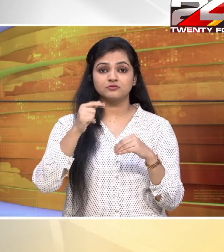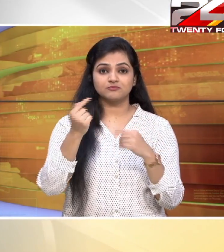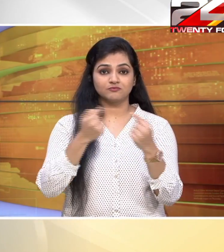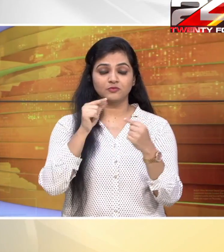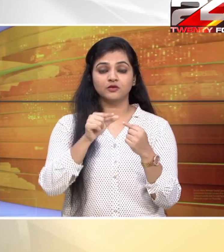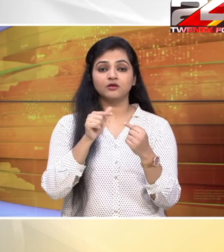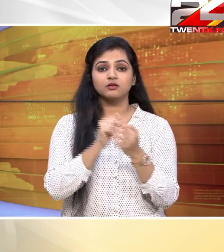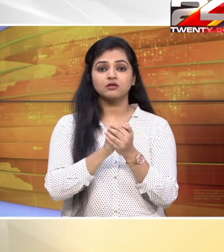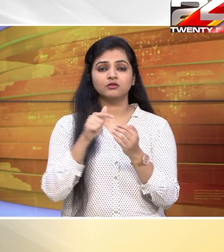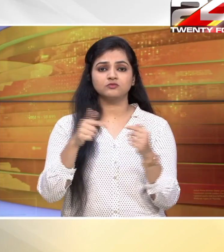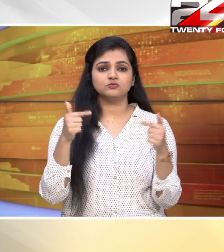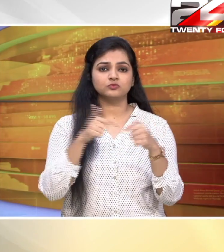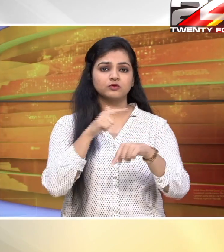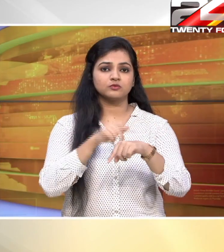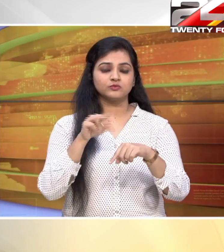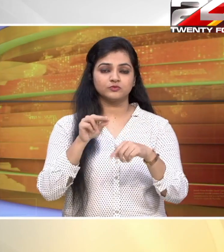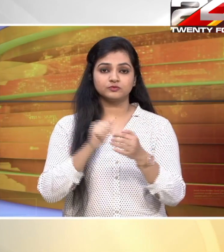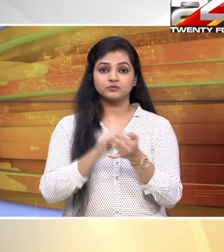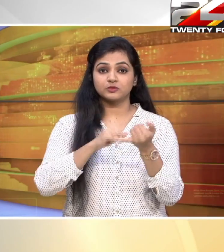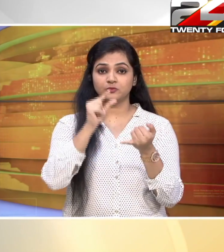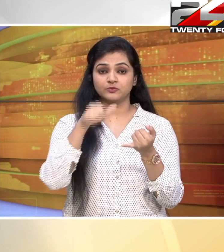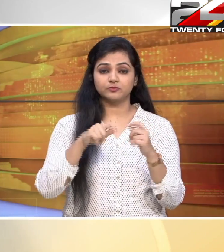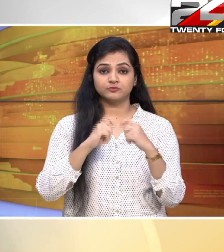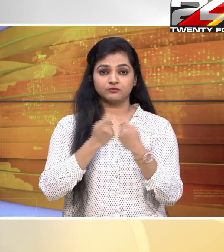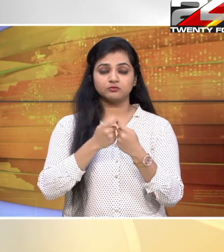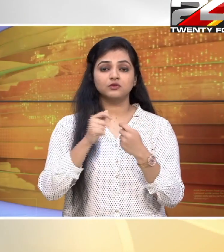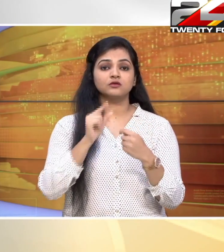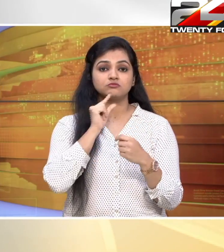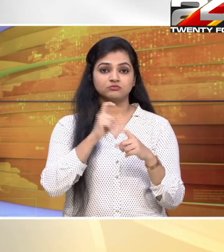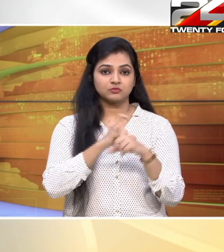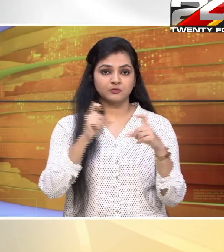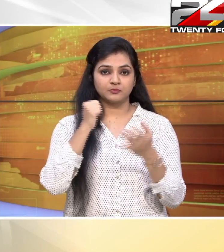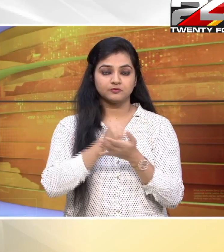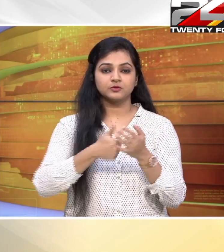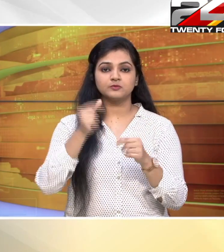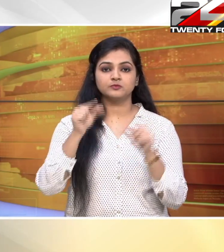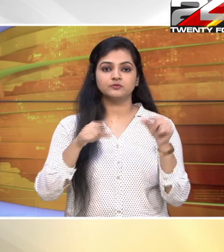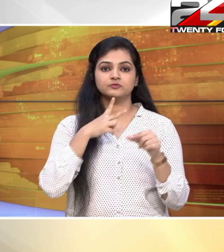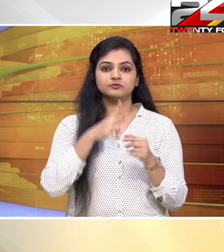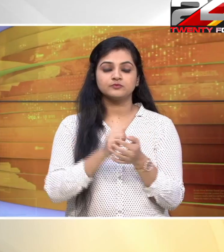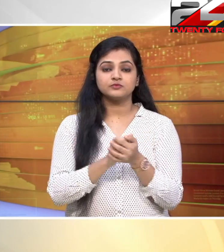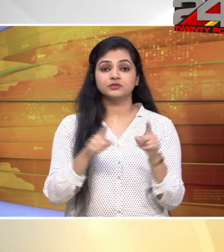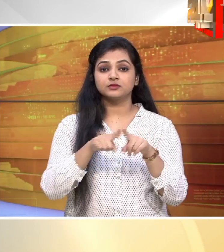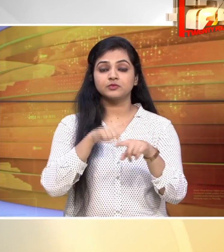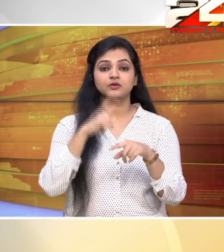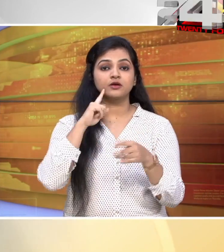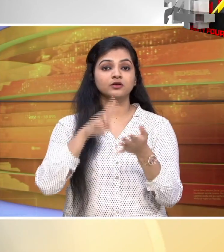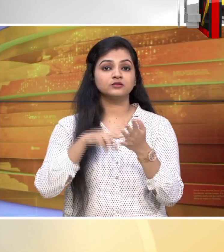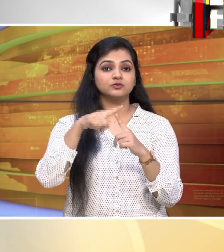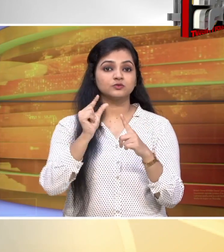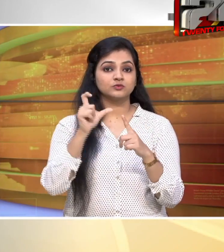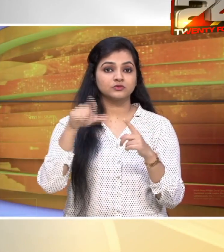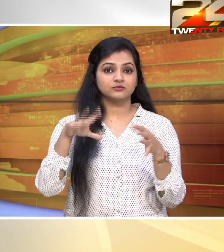നേതാക്കളുടെ യോഗത്തിൽ വിമർശനം. സതീശന്റെ പ്രസ്താവനയിൽ പാർട്ടി നേതൃത്വം നിലപാടറിയിക്കണമെന്നും നേതാക്കൾ ആവശ്യപ്പെട്ടു. അതേസമയം